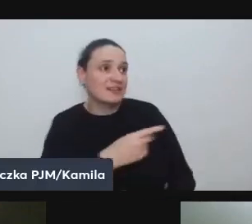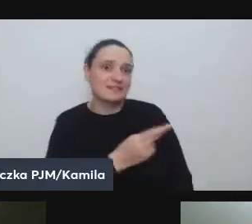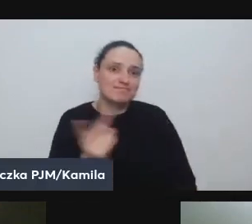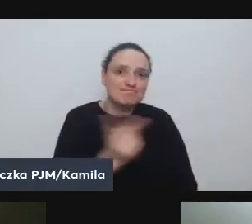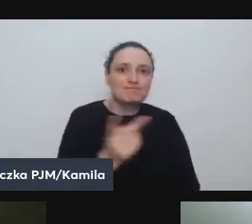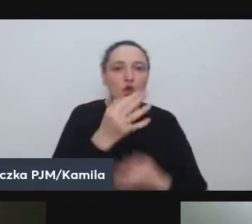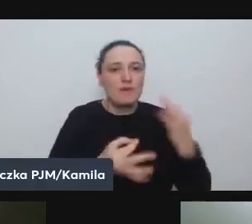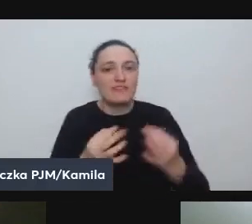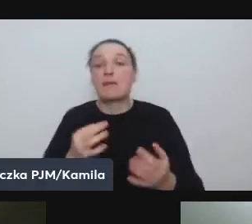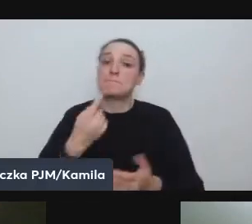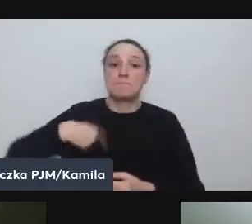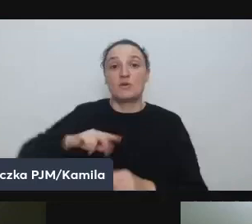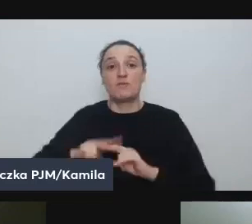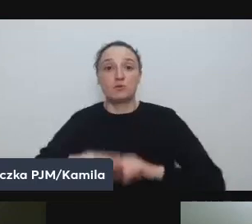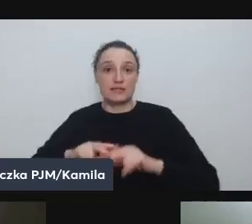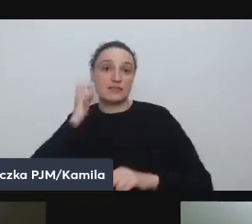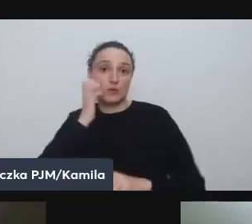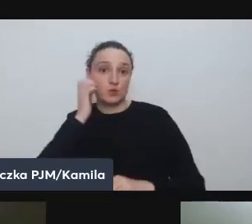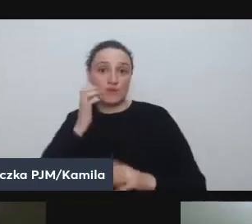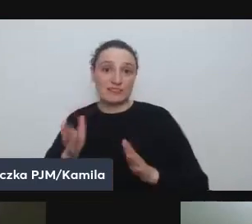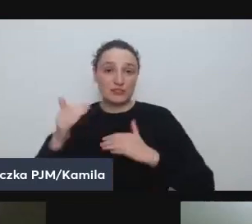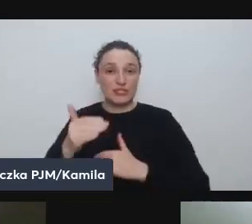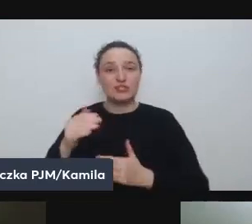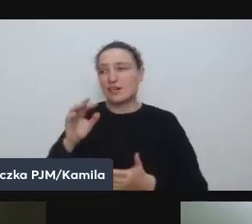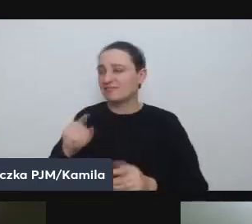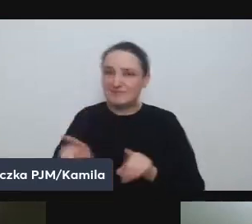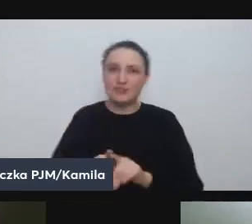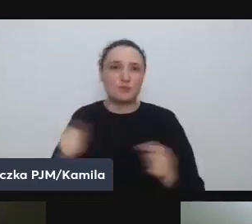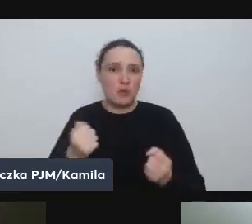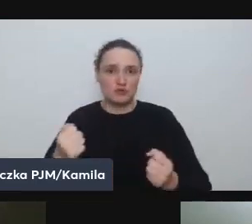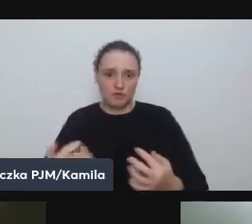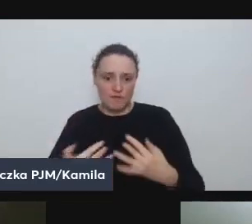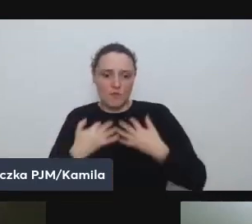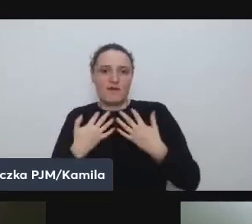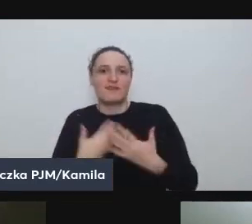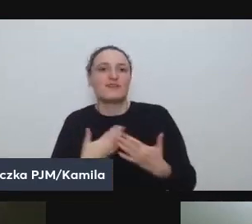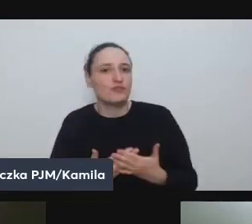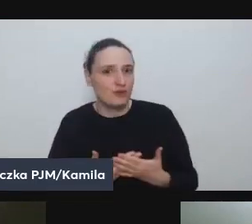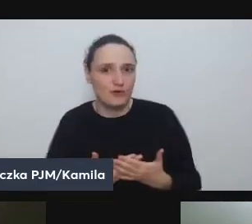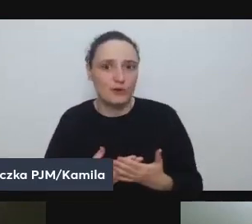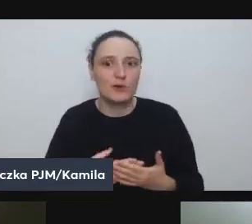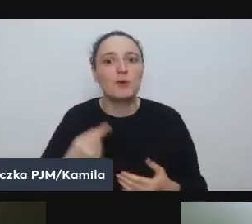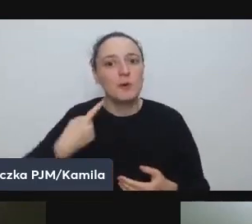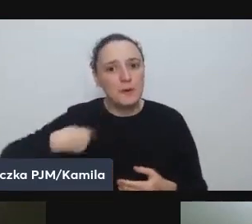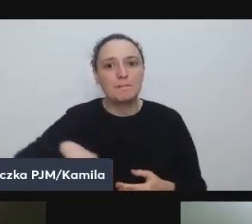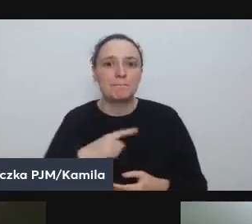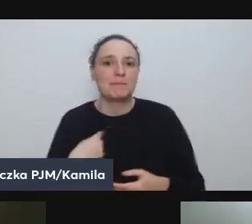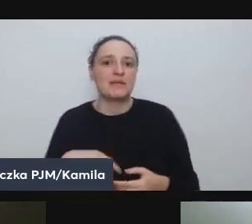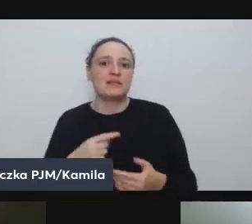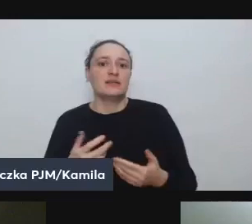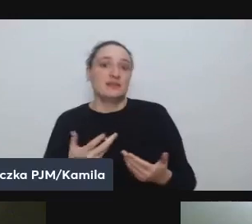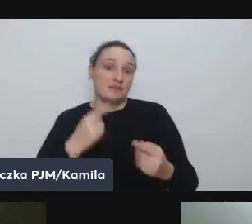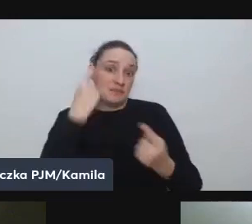Różowa Skrzyneczka my tak bardzo mocno odczułyśmy to, ponieważ wiązałyśmy z wyborem nowej